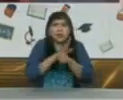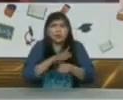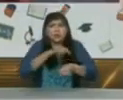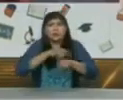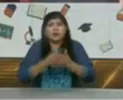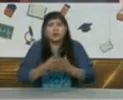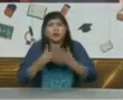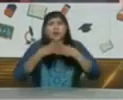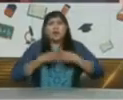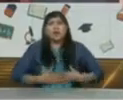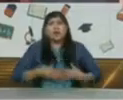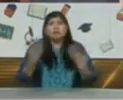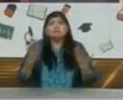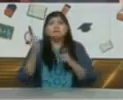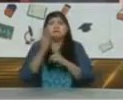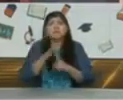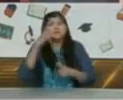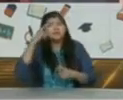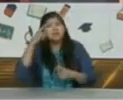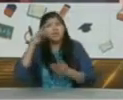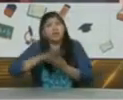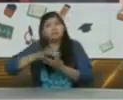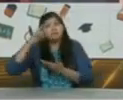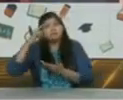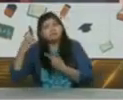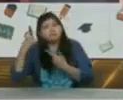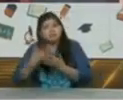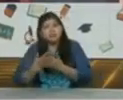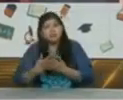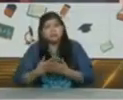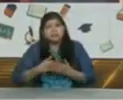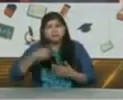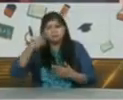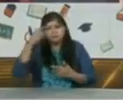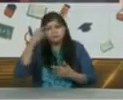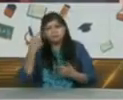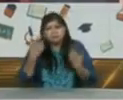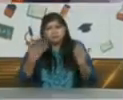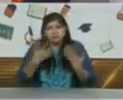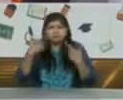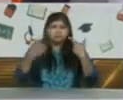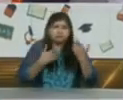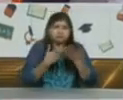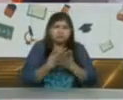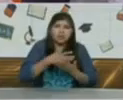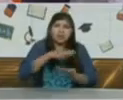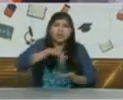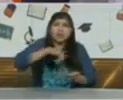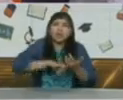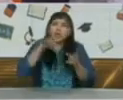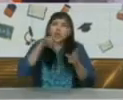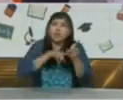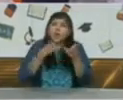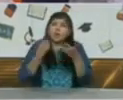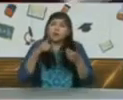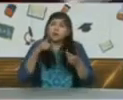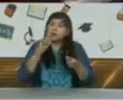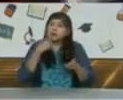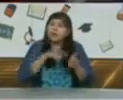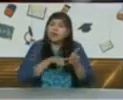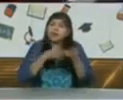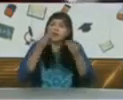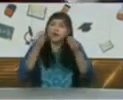जीवन में किस रूप में याद रखूं? ऐसा लगता है कि हम छात्रों का एक साल निरर्थक हो गया